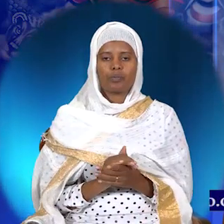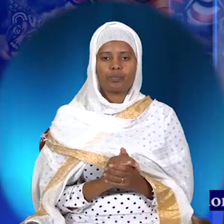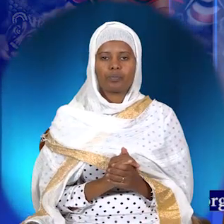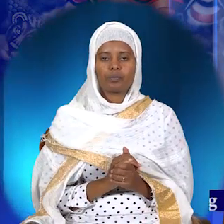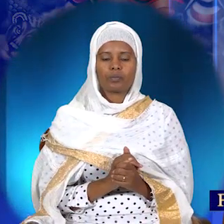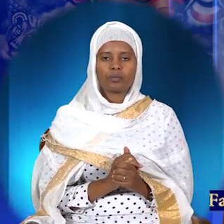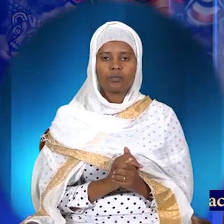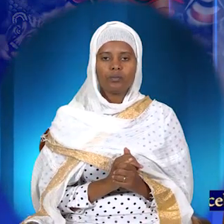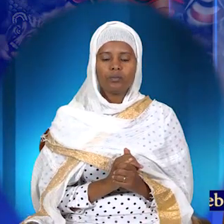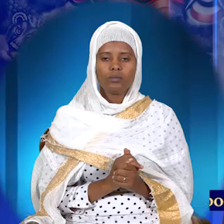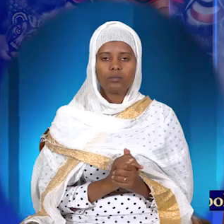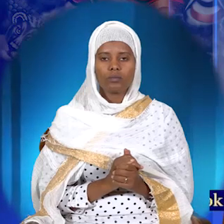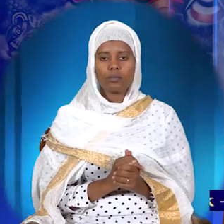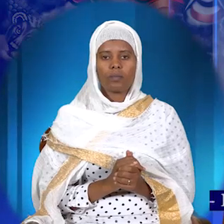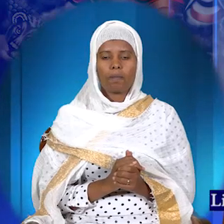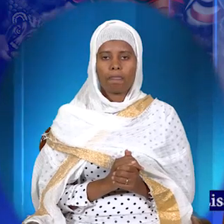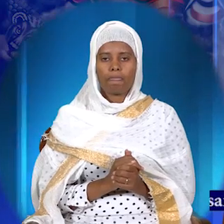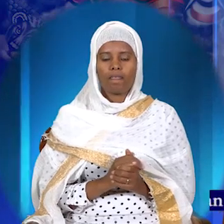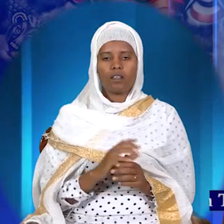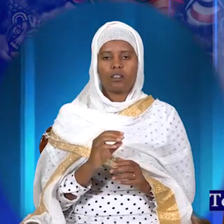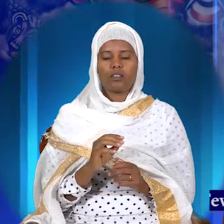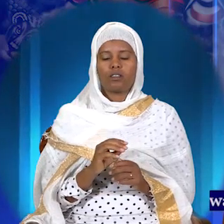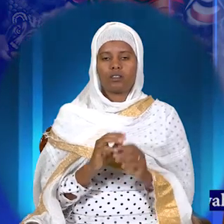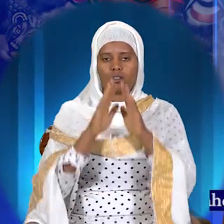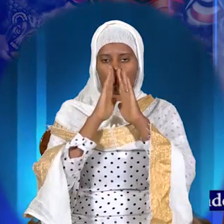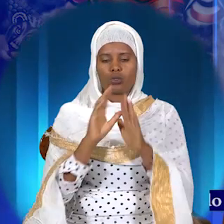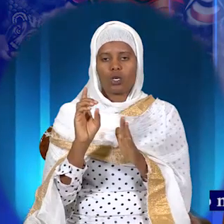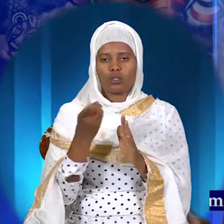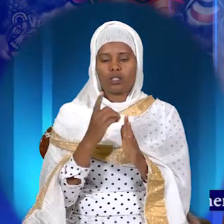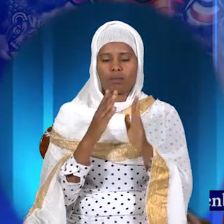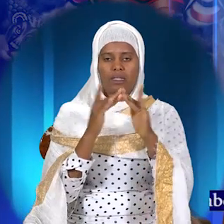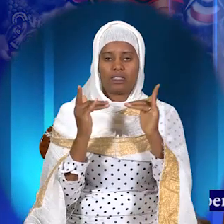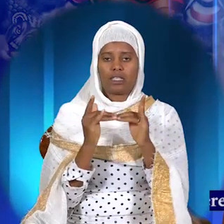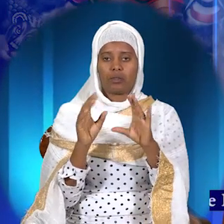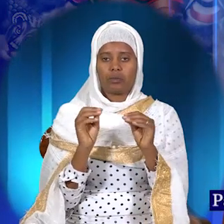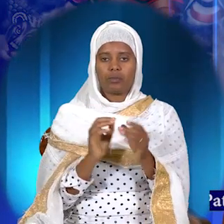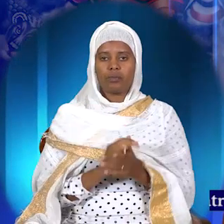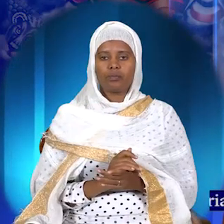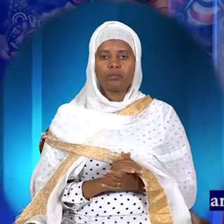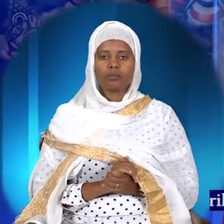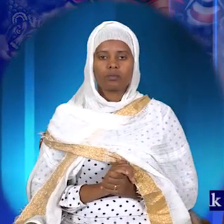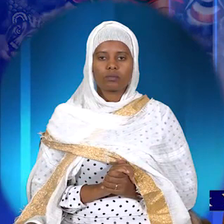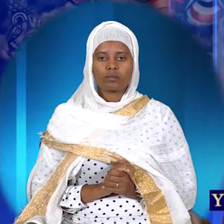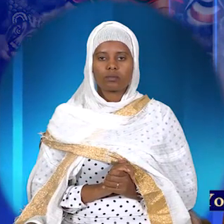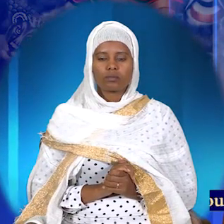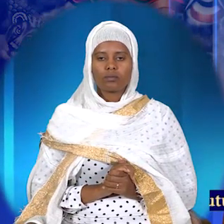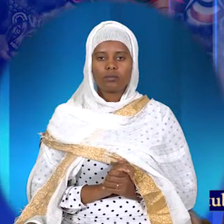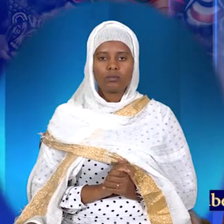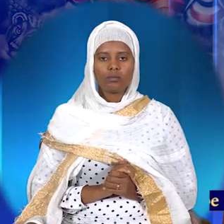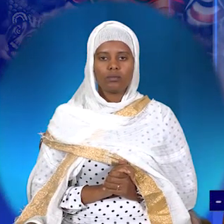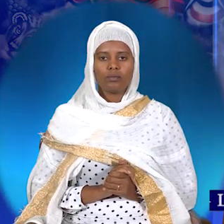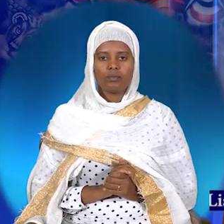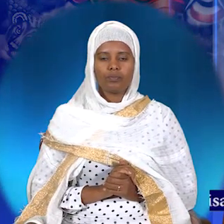ዘይኮነ ክነስተውዕሎ ይግባኣና እዩ። ቅዱስ ዲዮናስዮስ ምዕራፍ 10 ፍቕደ 12 ኣብ ሃይማኖተ